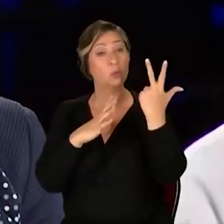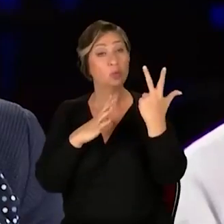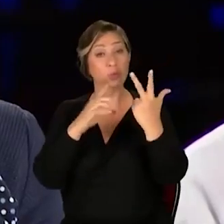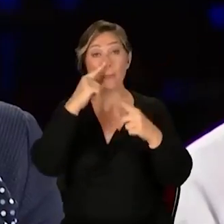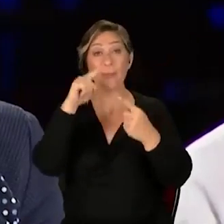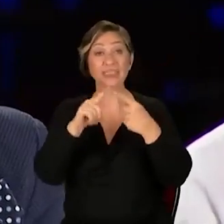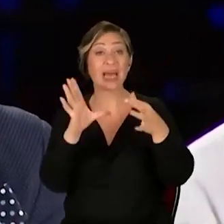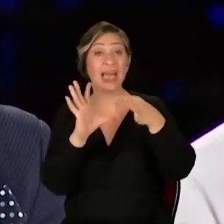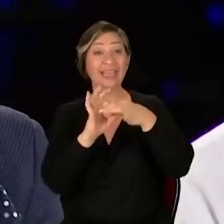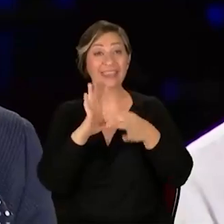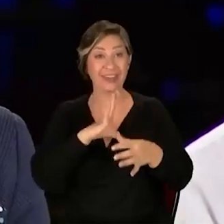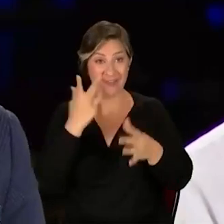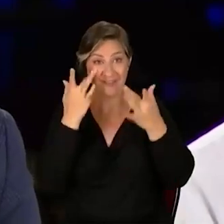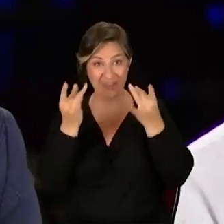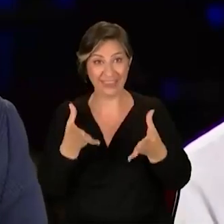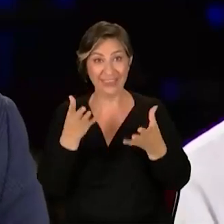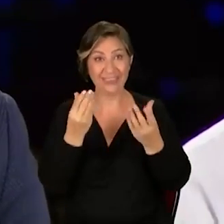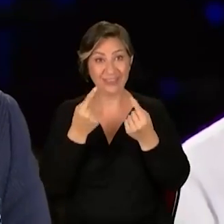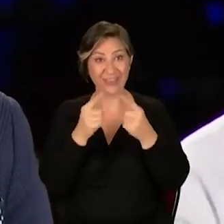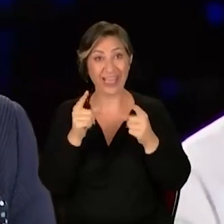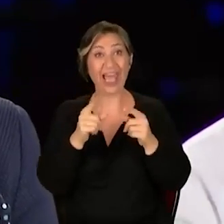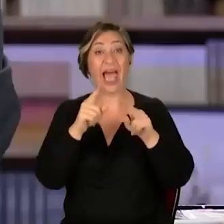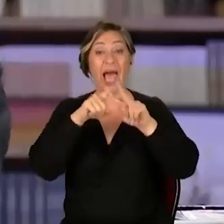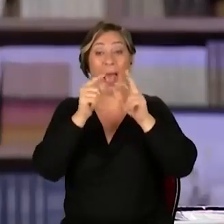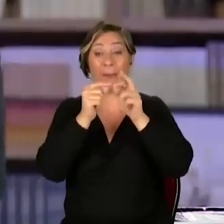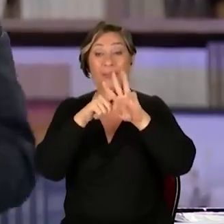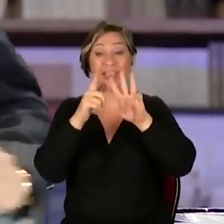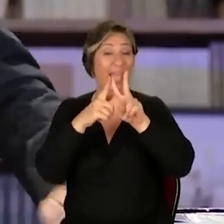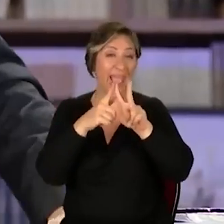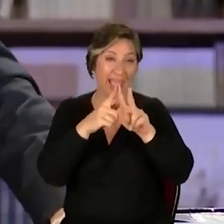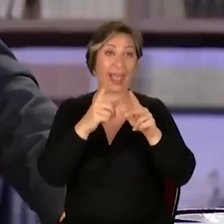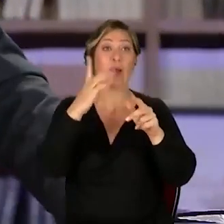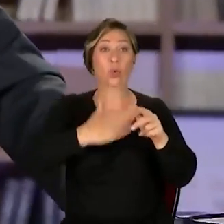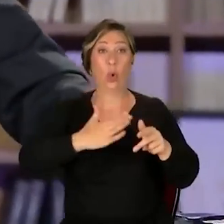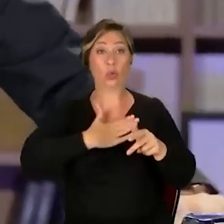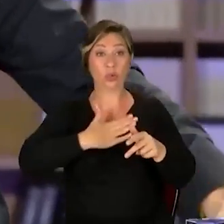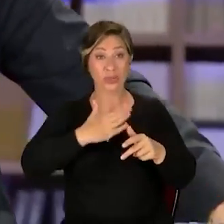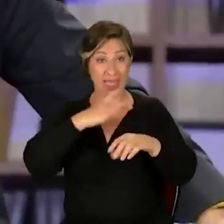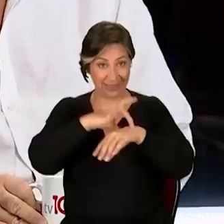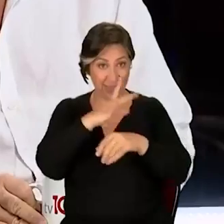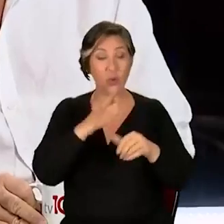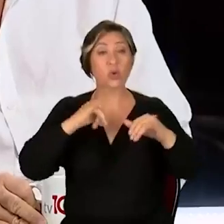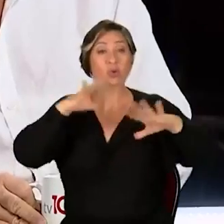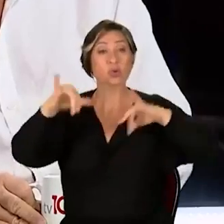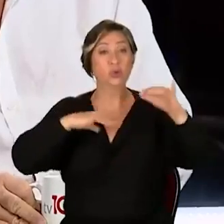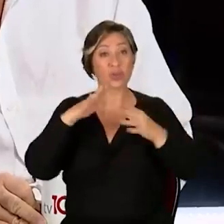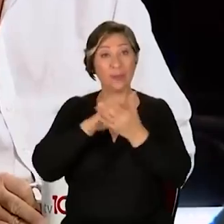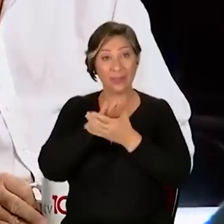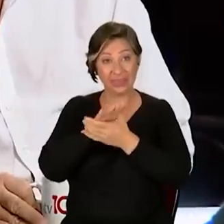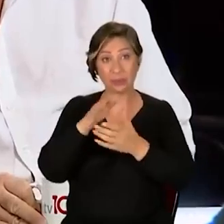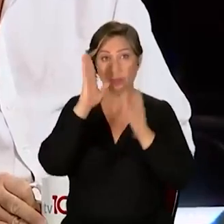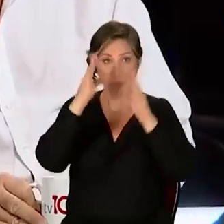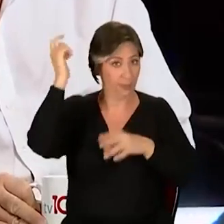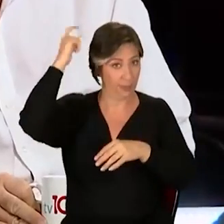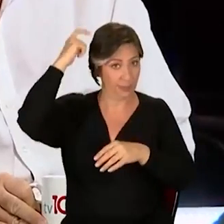branşla çok ilişkilidir. Farkındasın ne kadar değişik. Şimdi apneden ötürü göğüs hastalıklarıyla, huzursuz bacaktan ötürü nörolojiyle doğrudan